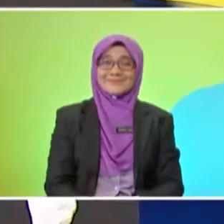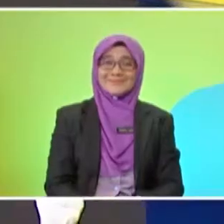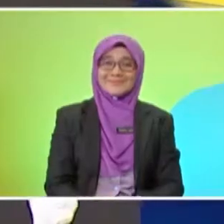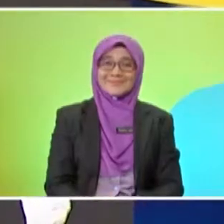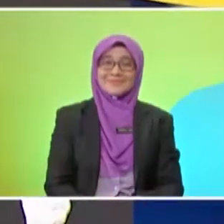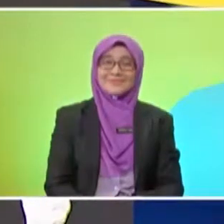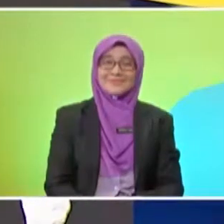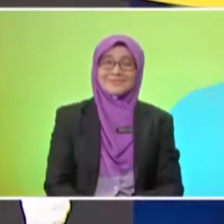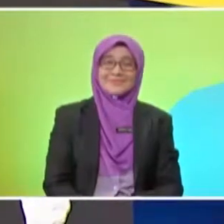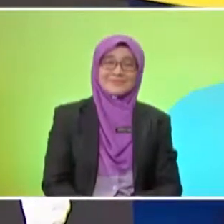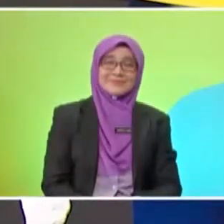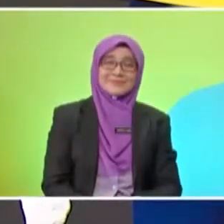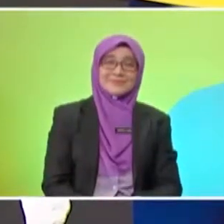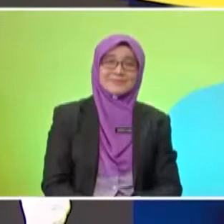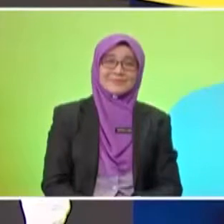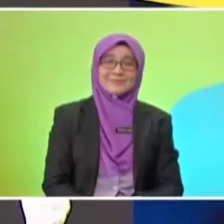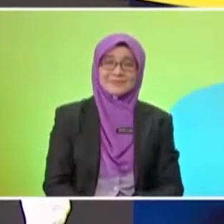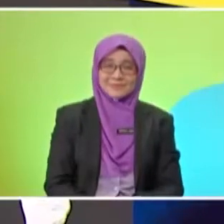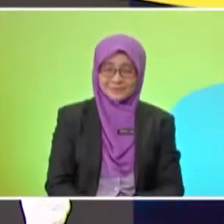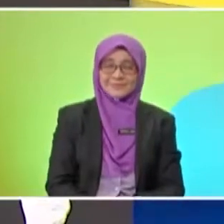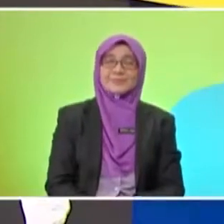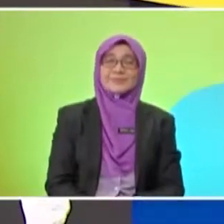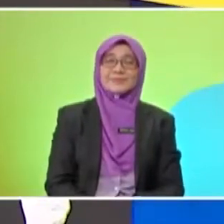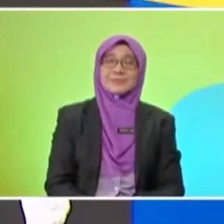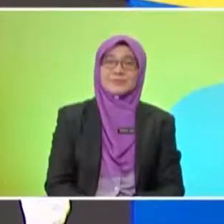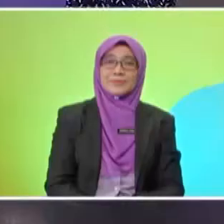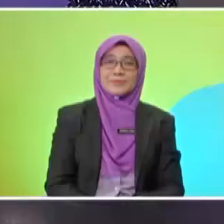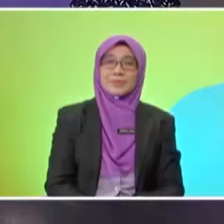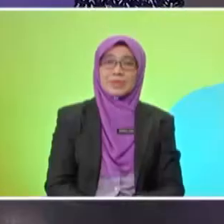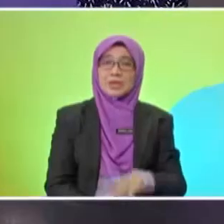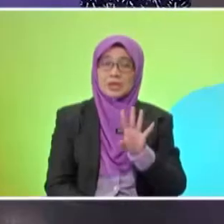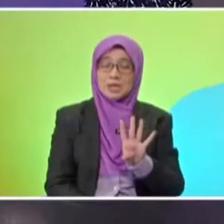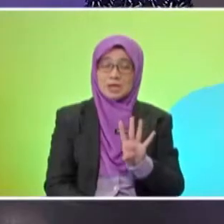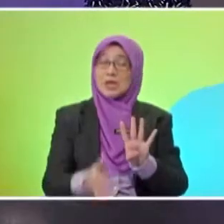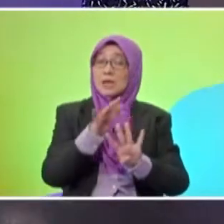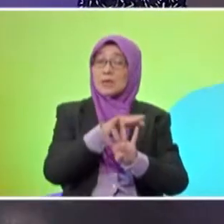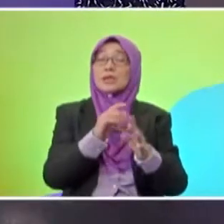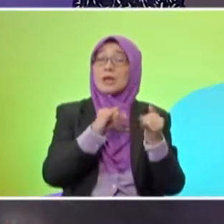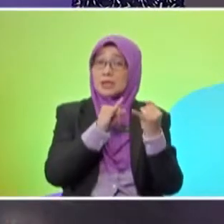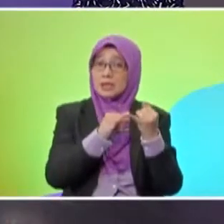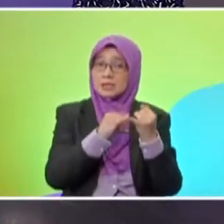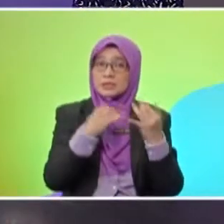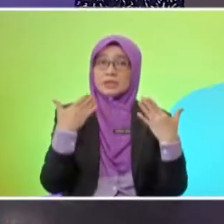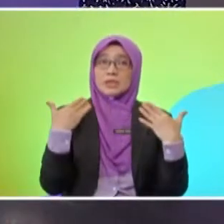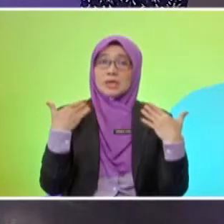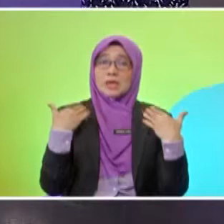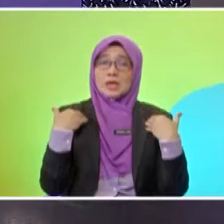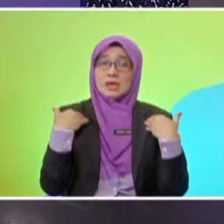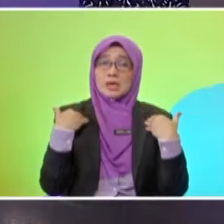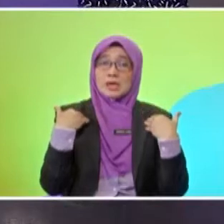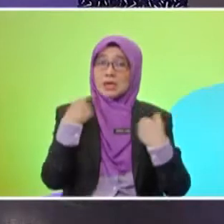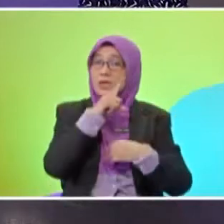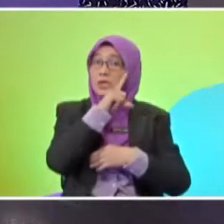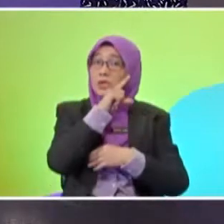Oke tempat tinggal atau kawasan dan yang tua itu kalau tengok tuh ada burung Tiong betina